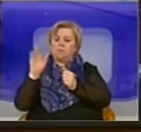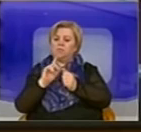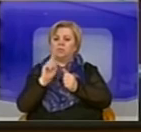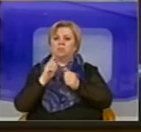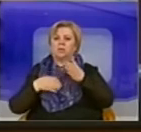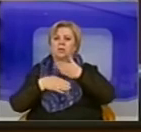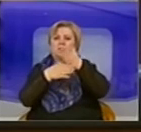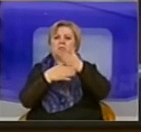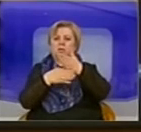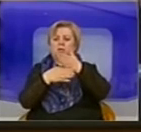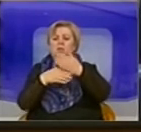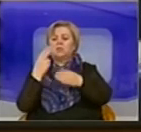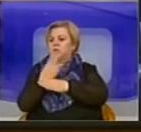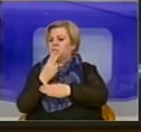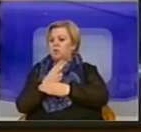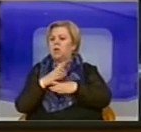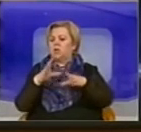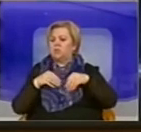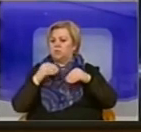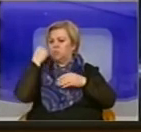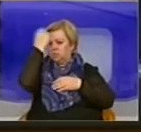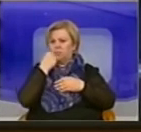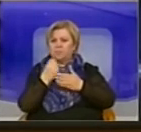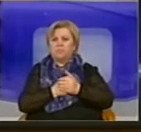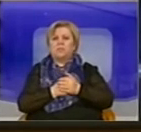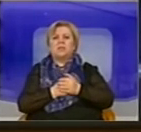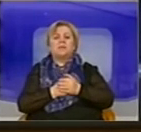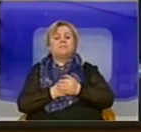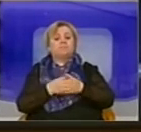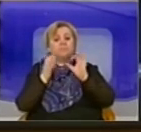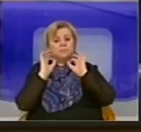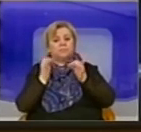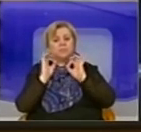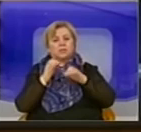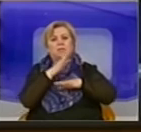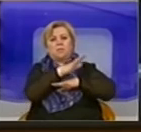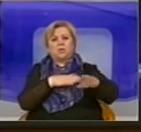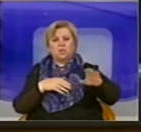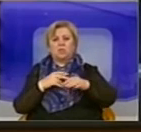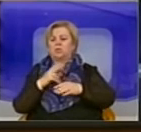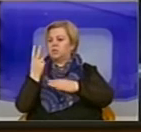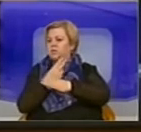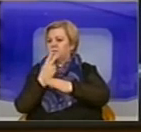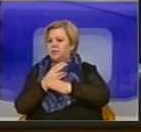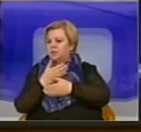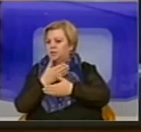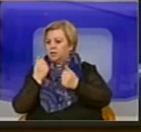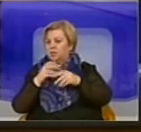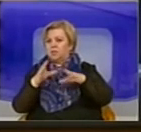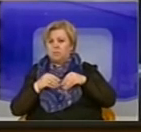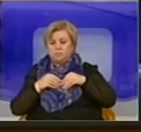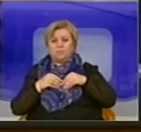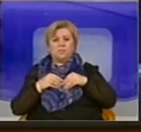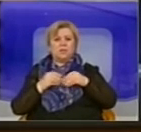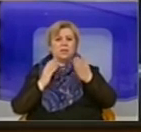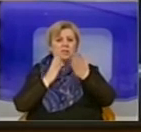ndihmoj vetëm tek shtetet të cilat tashmë e kanë njohur Kosovën, por në veçanti mund të ndihmoj me parlamentet të shteteve që nuk e kanë njohur Kosovën, sepse